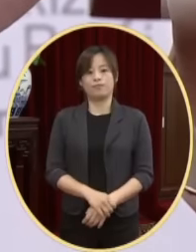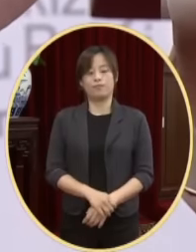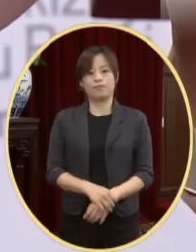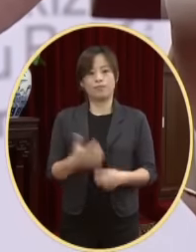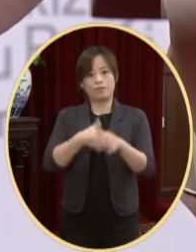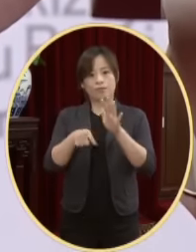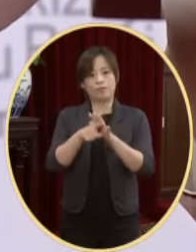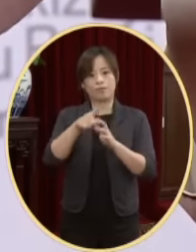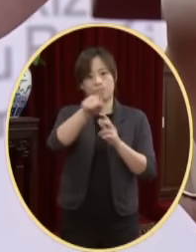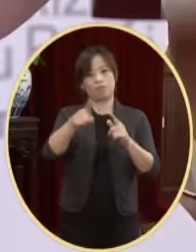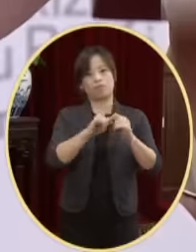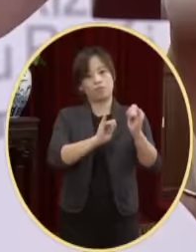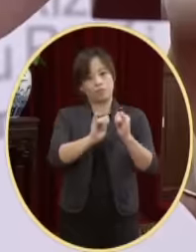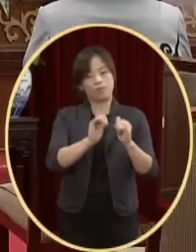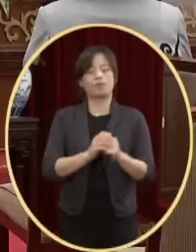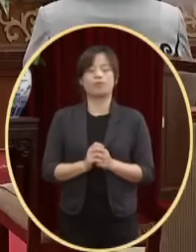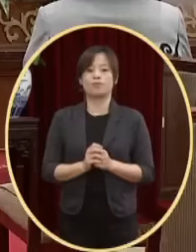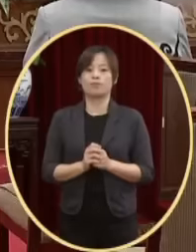代表我们的百姓